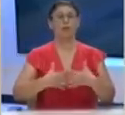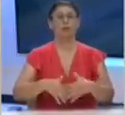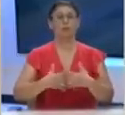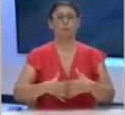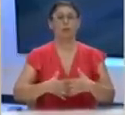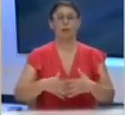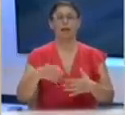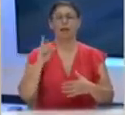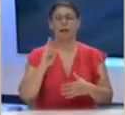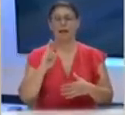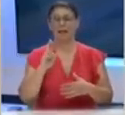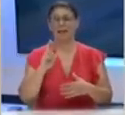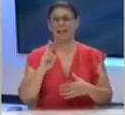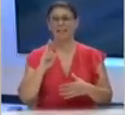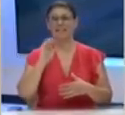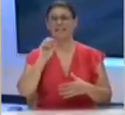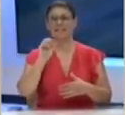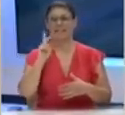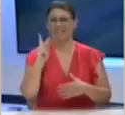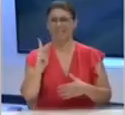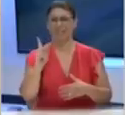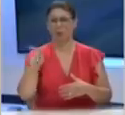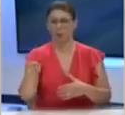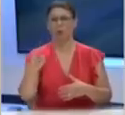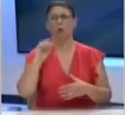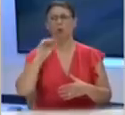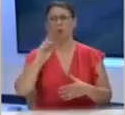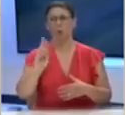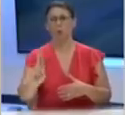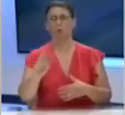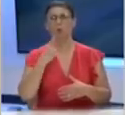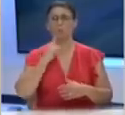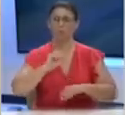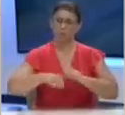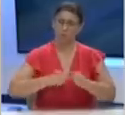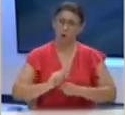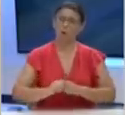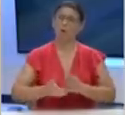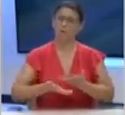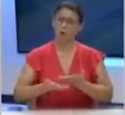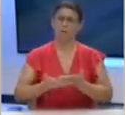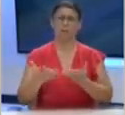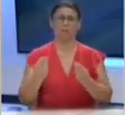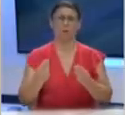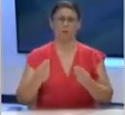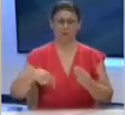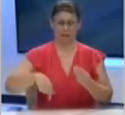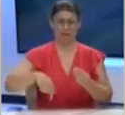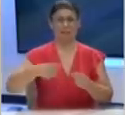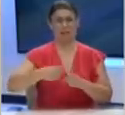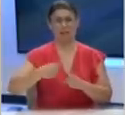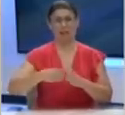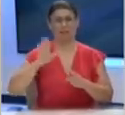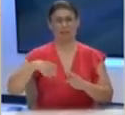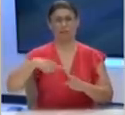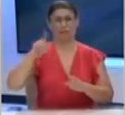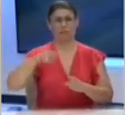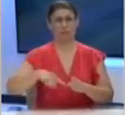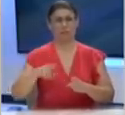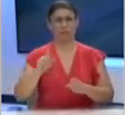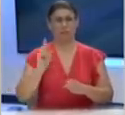Rescue, που βοηθά συστηματικά τη χώρα μας τα τελευταία χρόνια και τις τελευταίες μέρες. Το ΠΑΣΟΚ μίλησε